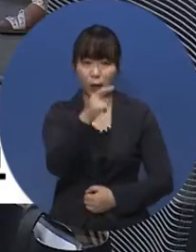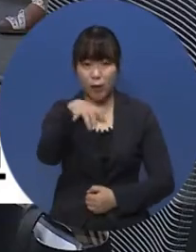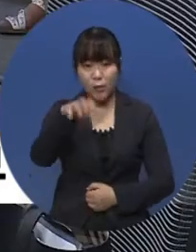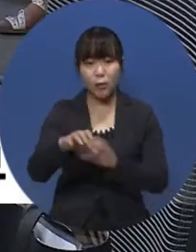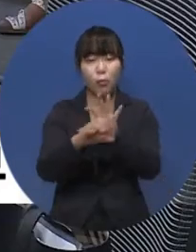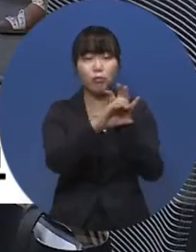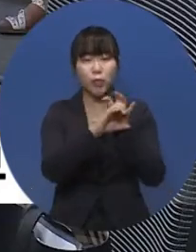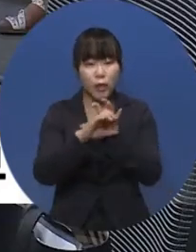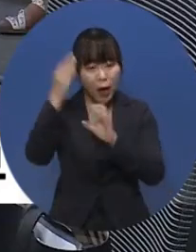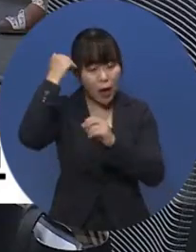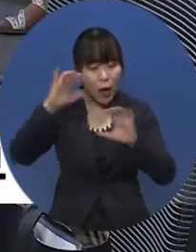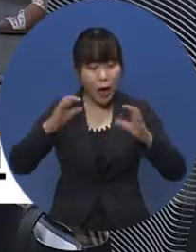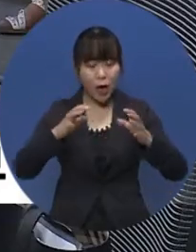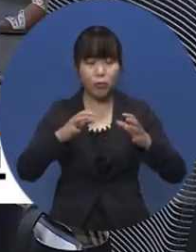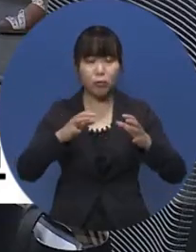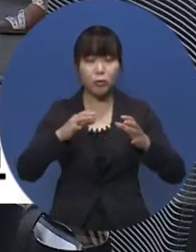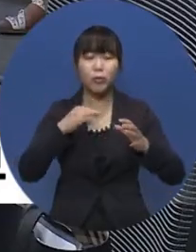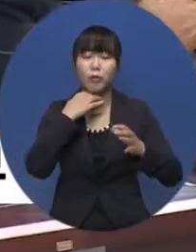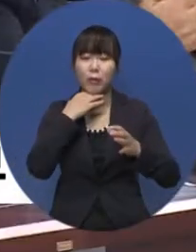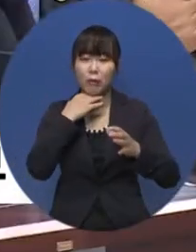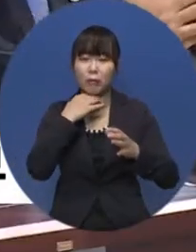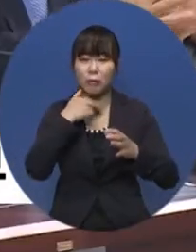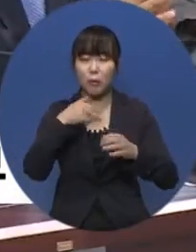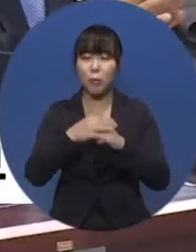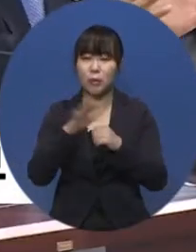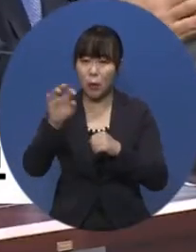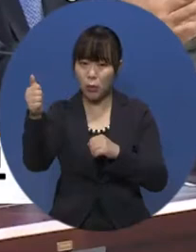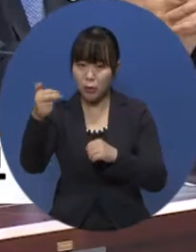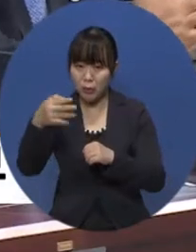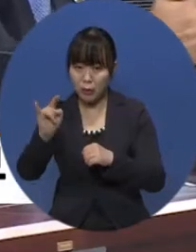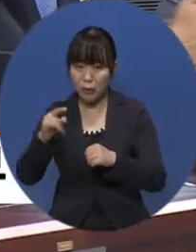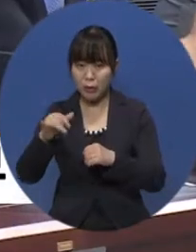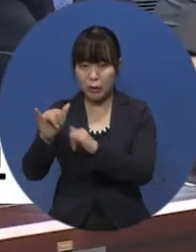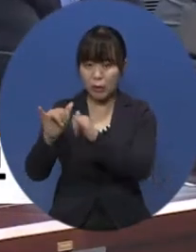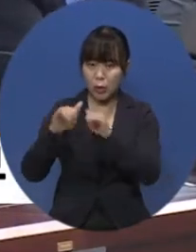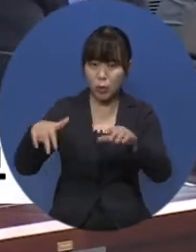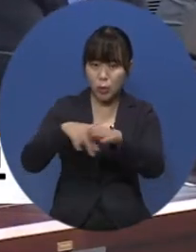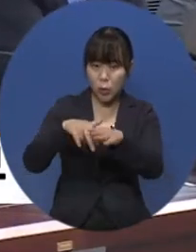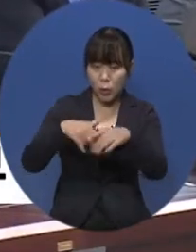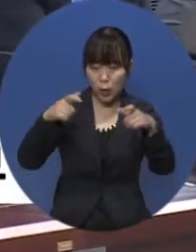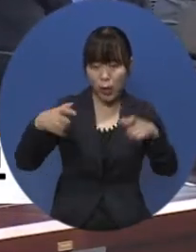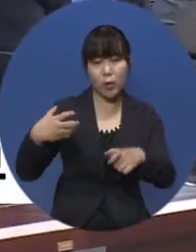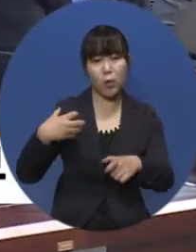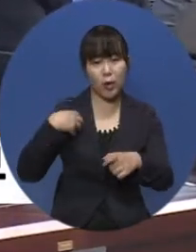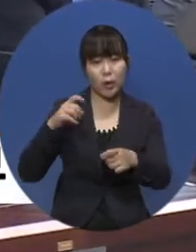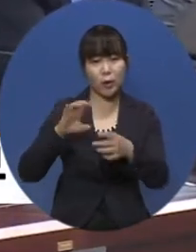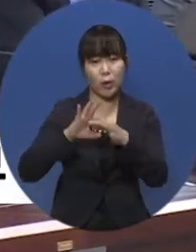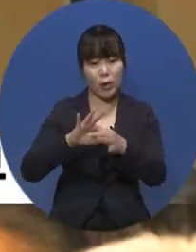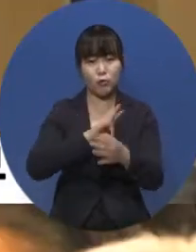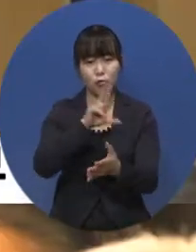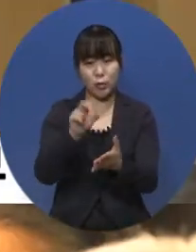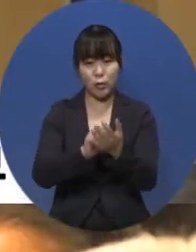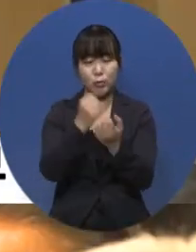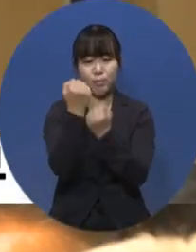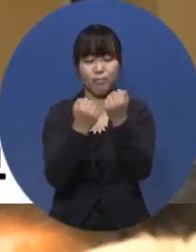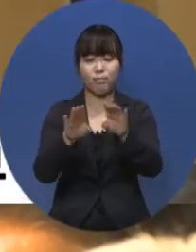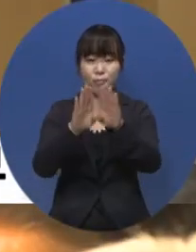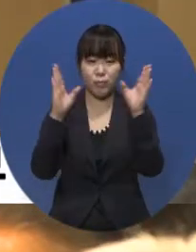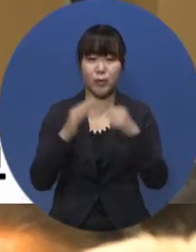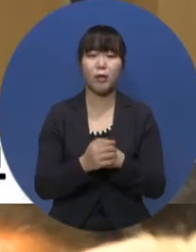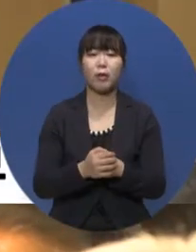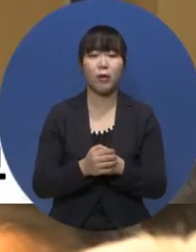코로나19 한국 중년세대 자살과 종교계 역할을 주제로 세미나를 열었습니다. 이날 주최